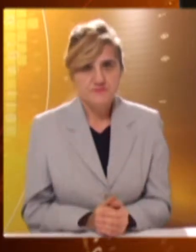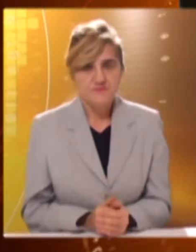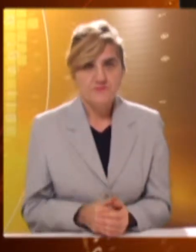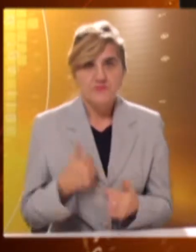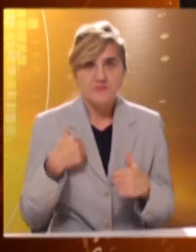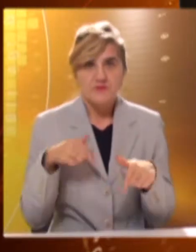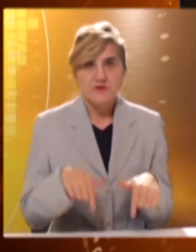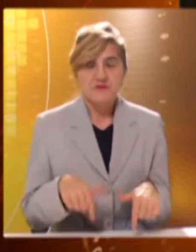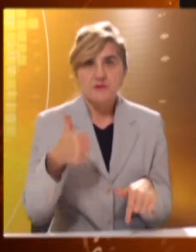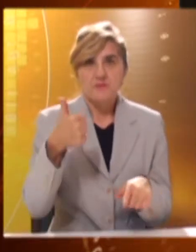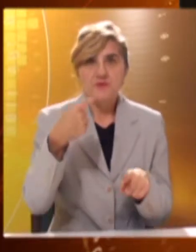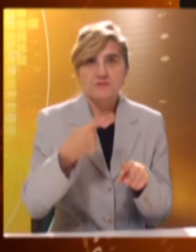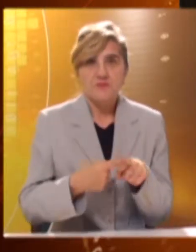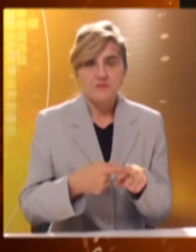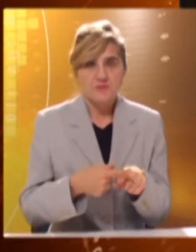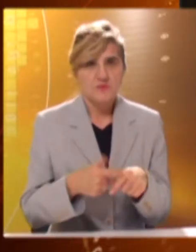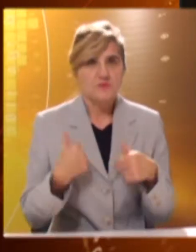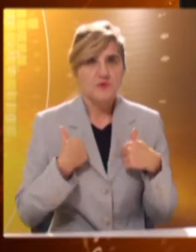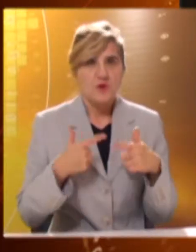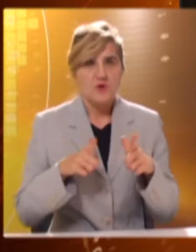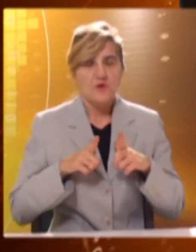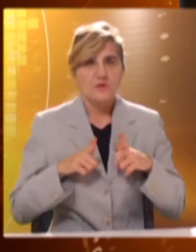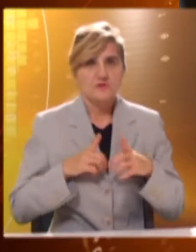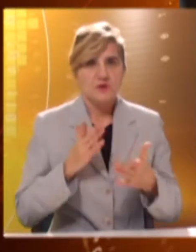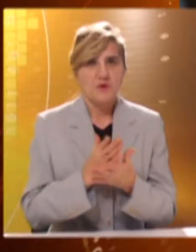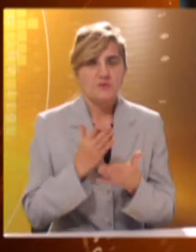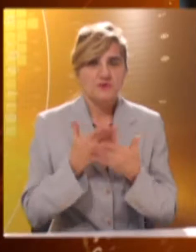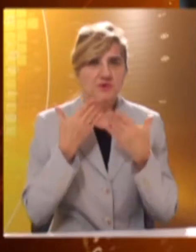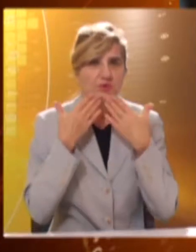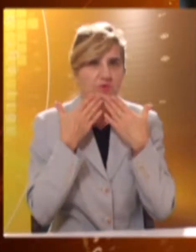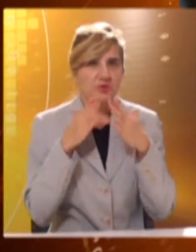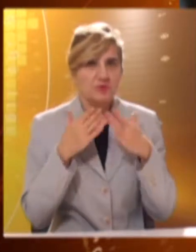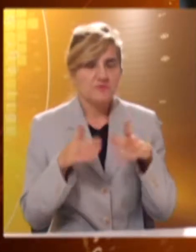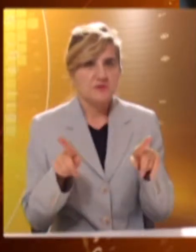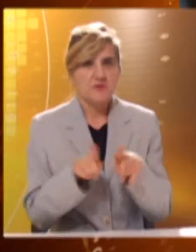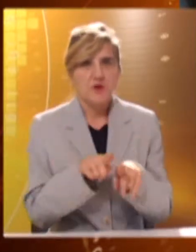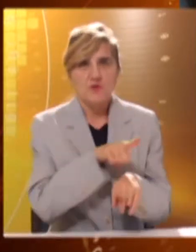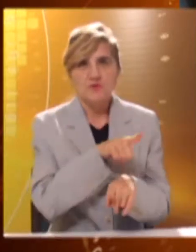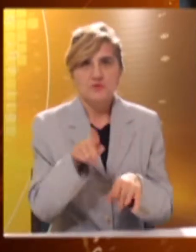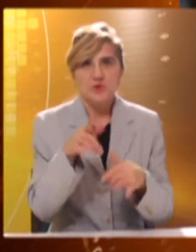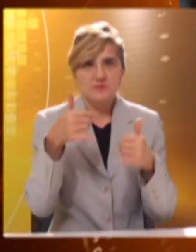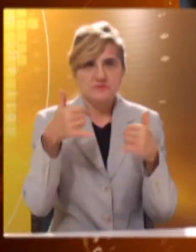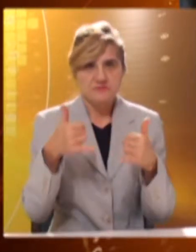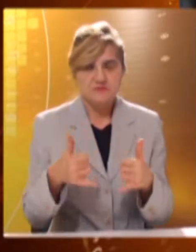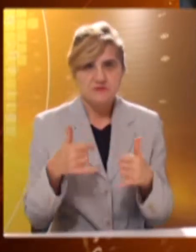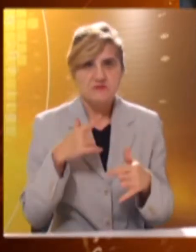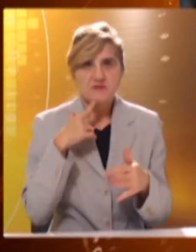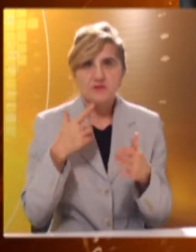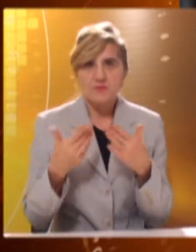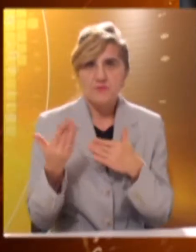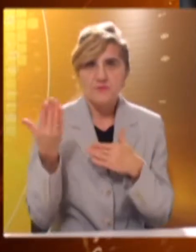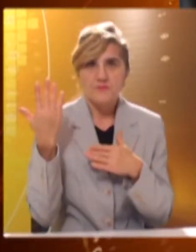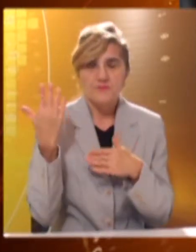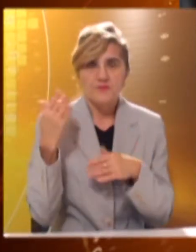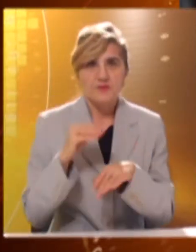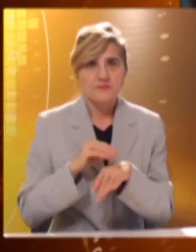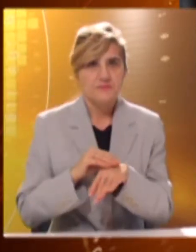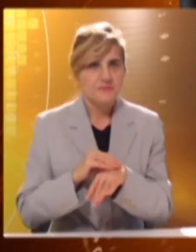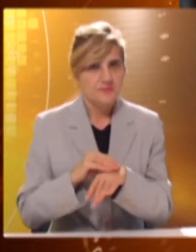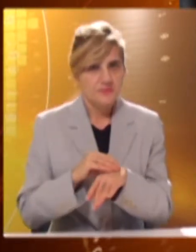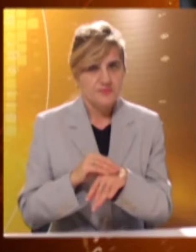a očekujem da predstava bude uspešno izvedena kao i do sada ovih par meseci od kad je